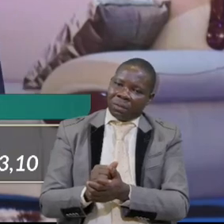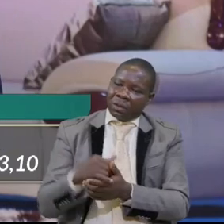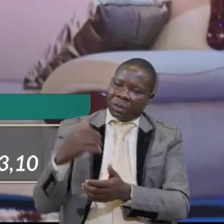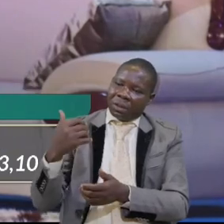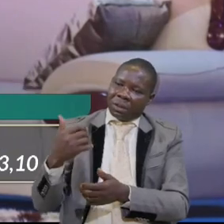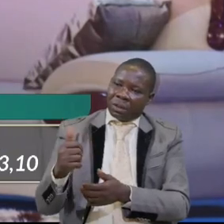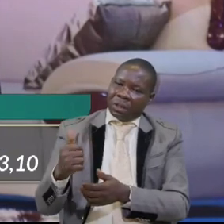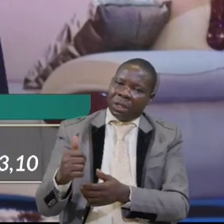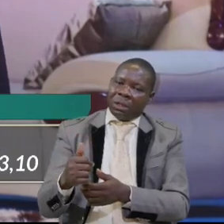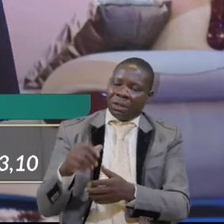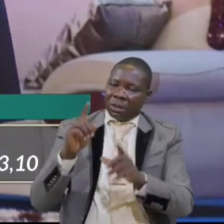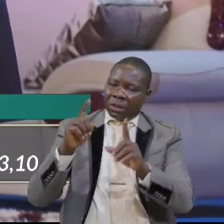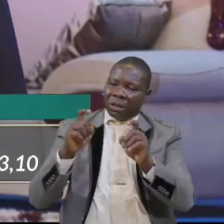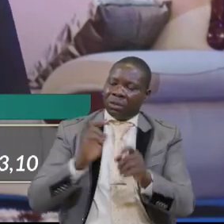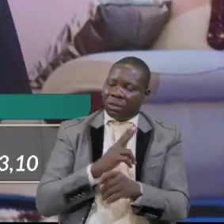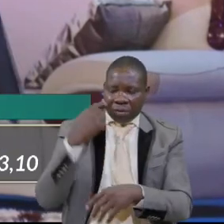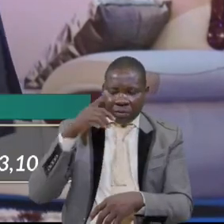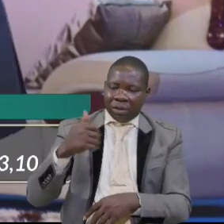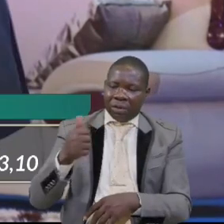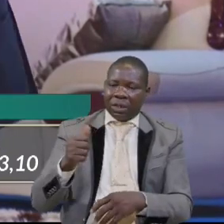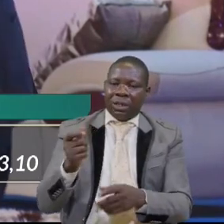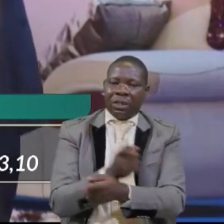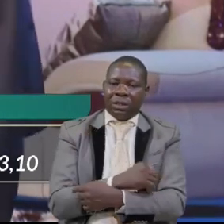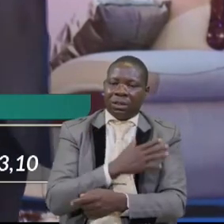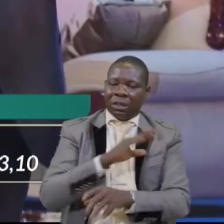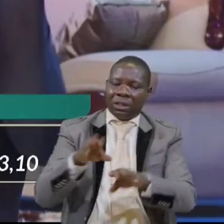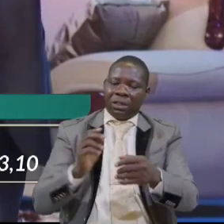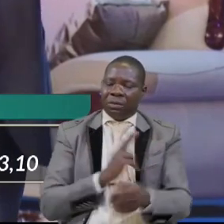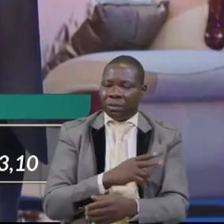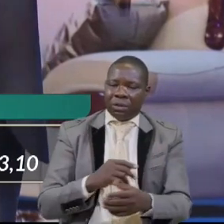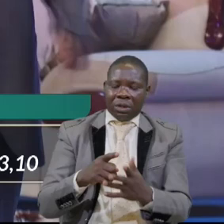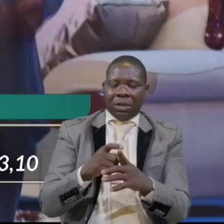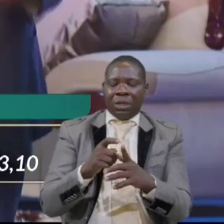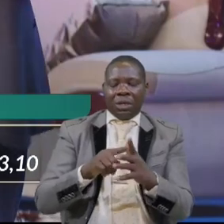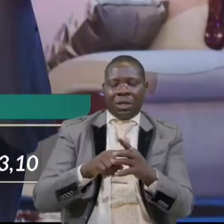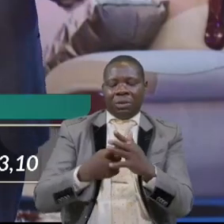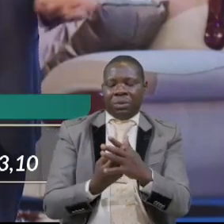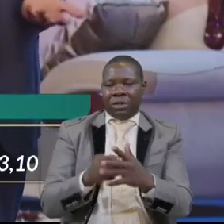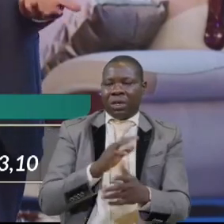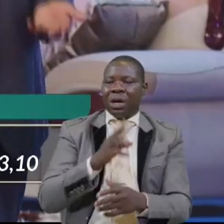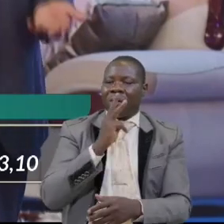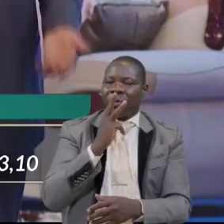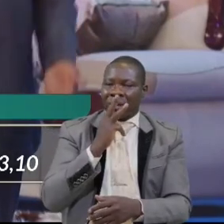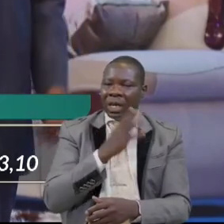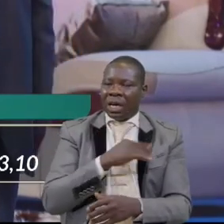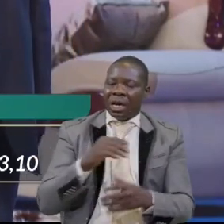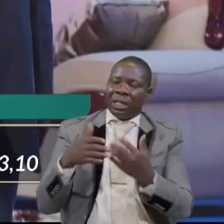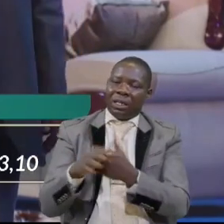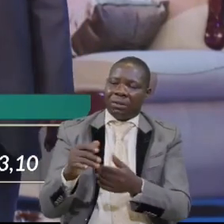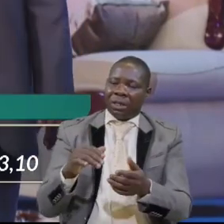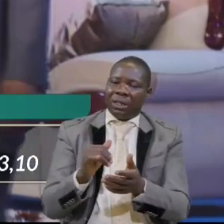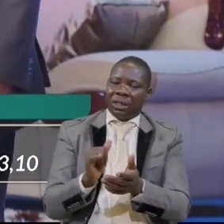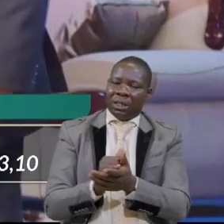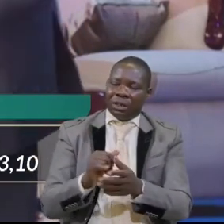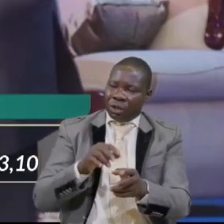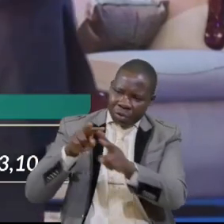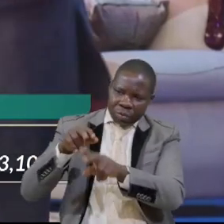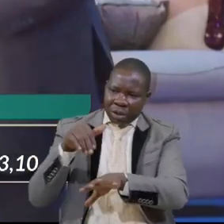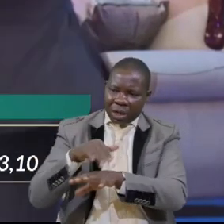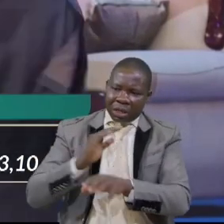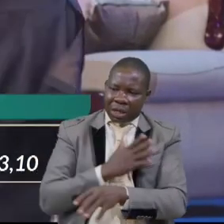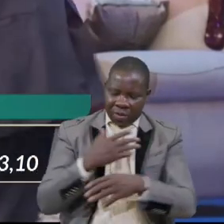Il faut nous éprouver pendant 10 jours. Donne-nous l'eau et les légumes. Et pendant 10 jours, regardez notre corps. Et